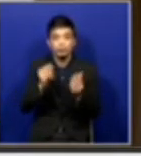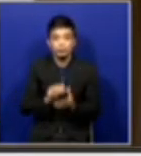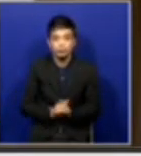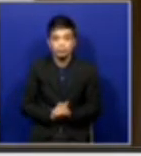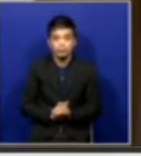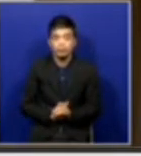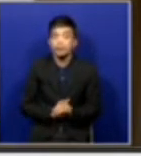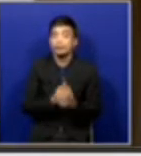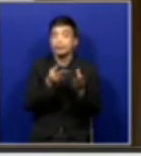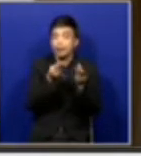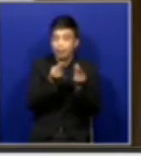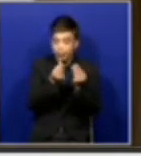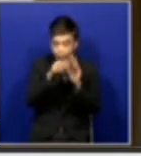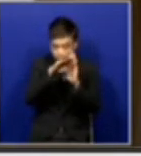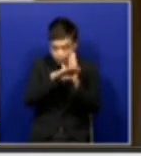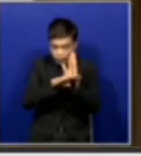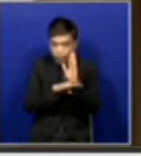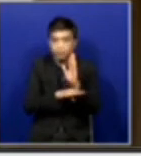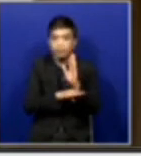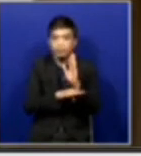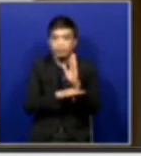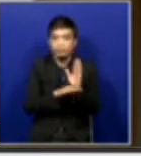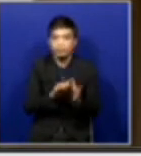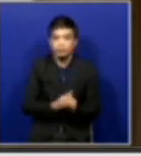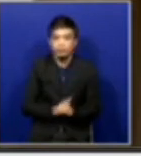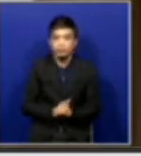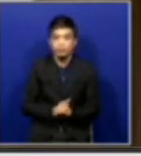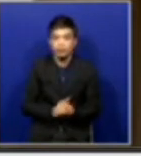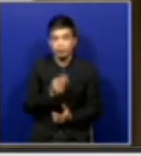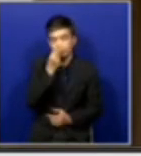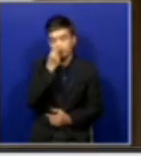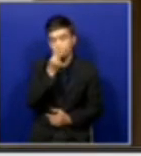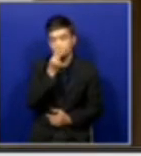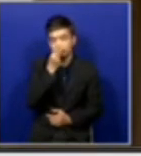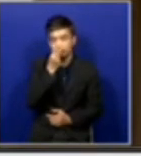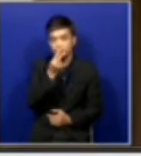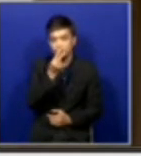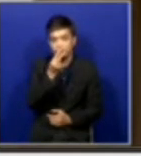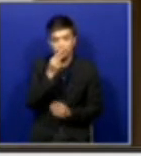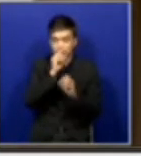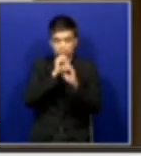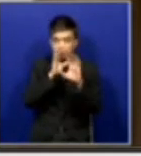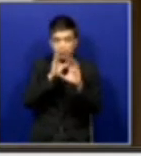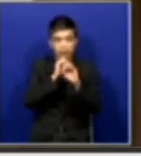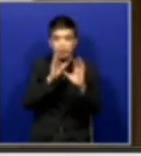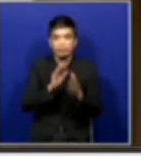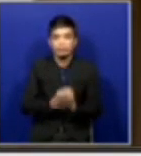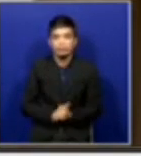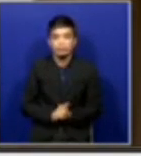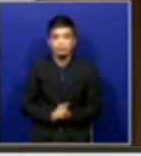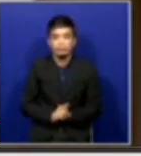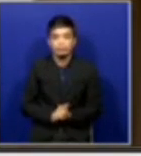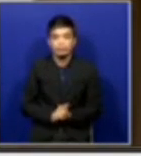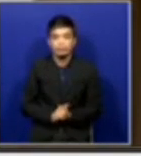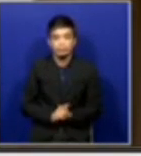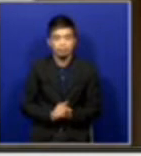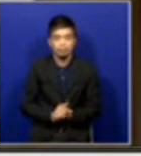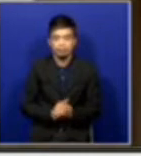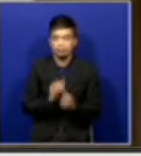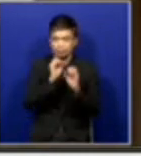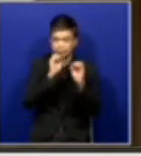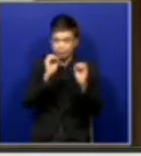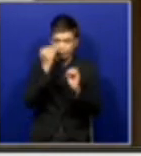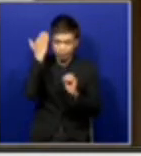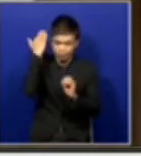แล้วรายละเอียดเนี่ยดูแล้วก็ไม่ชัดเจนไม่เคยมีฮะ